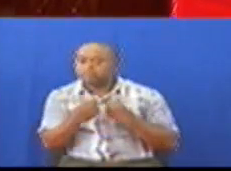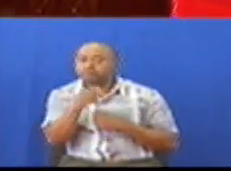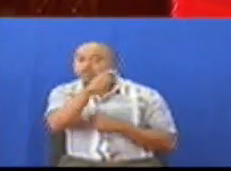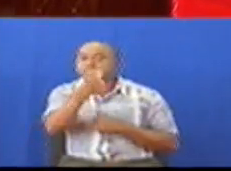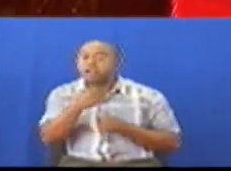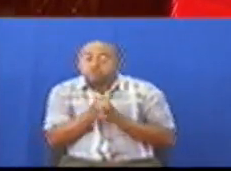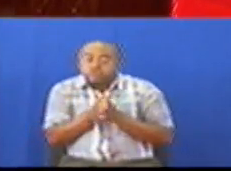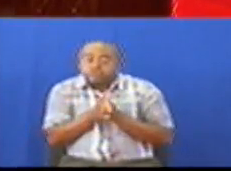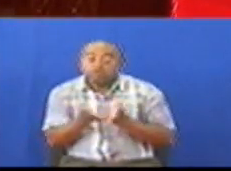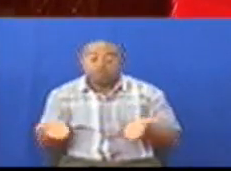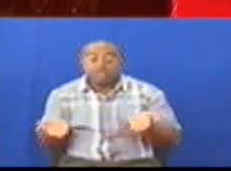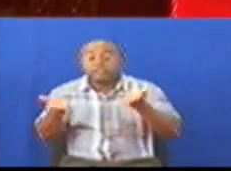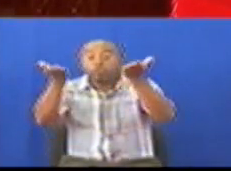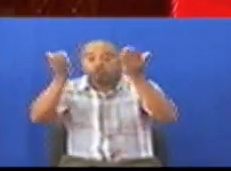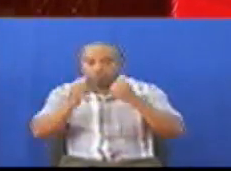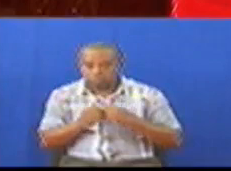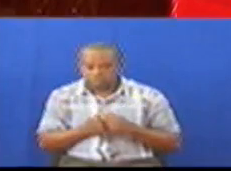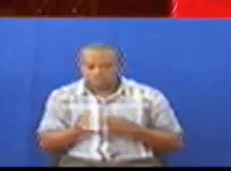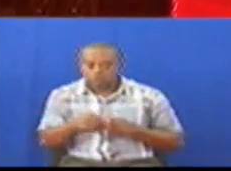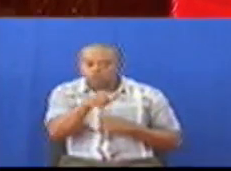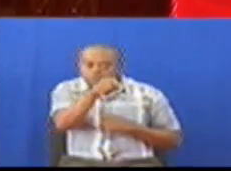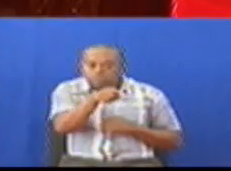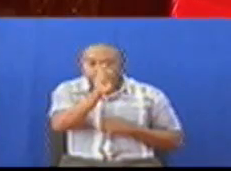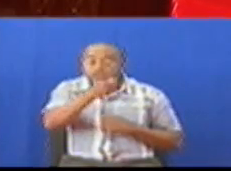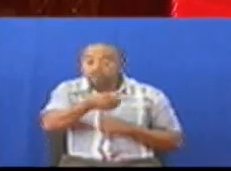hivyo kinapingana na dhana nzima ya wananchi kuwa ndio wenye